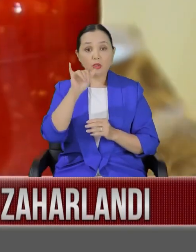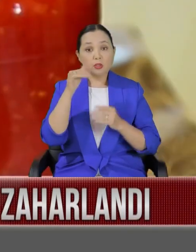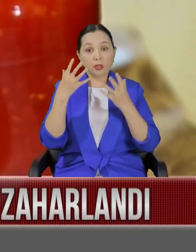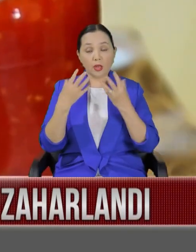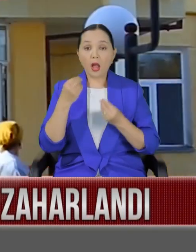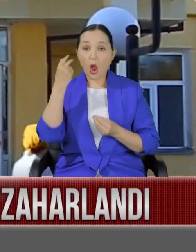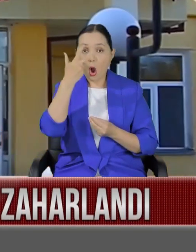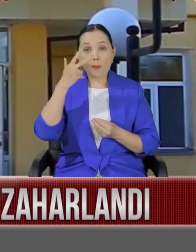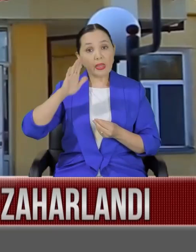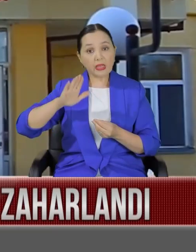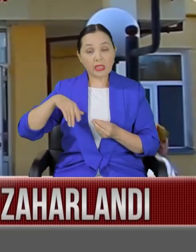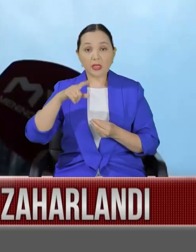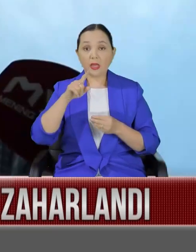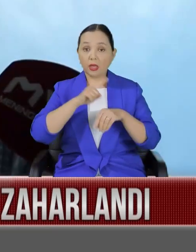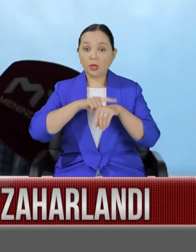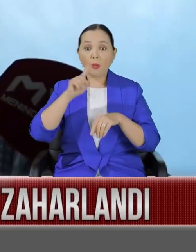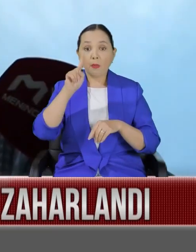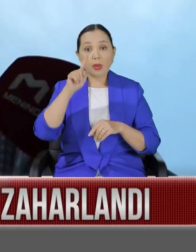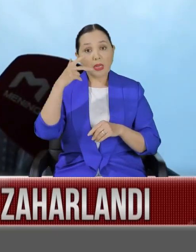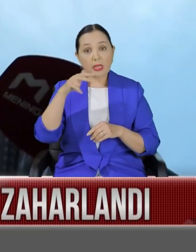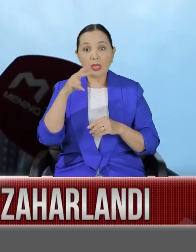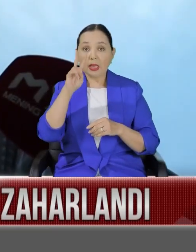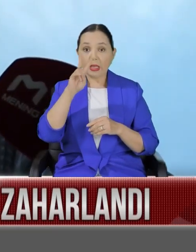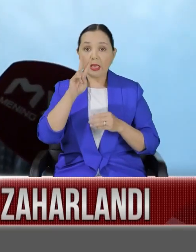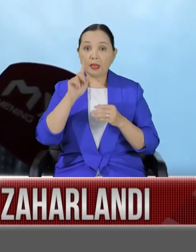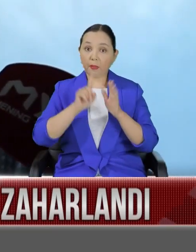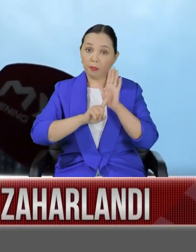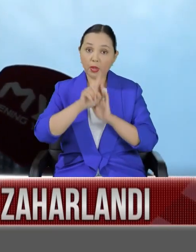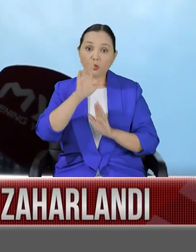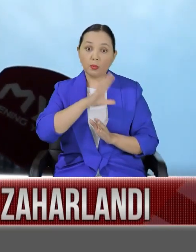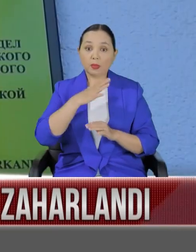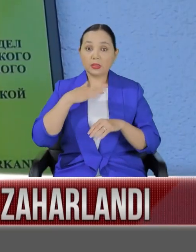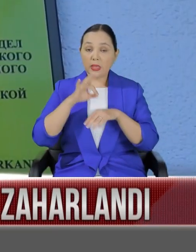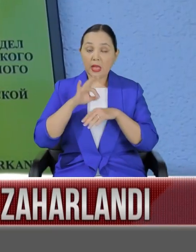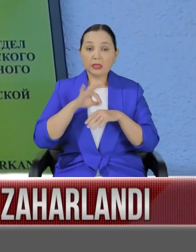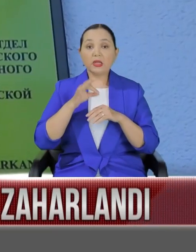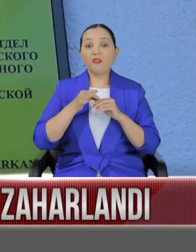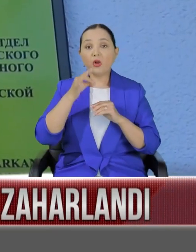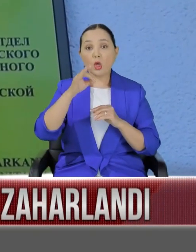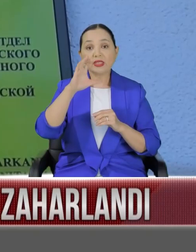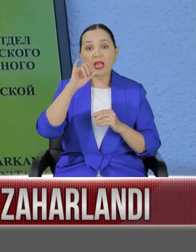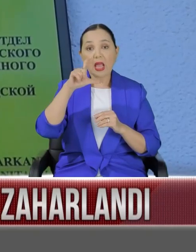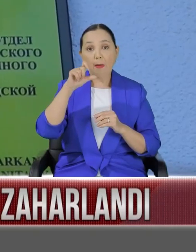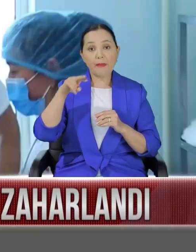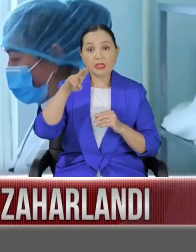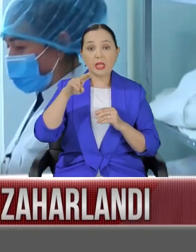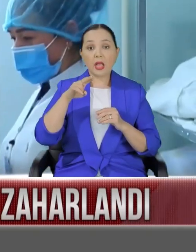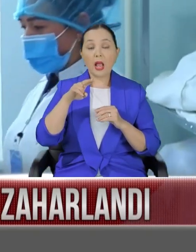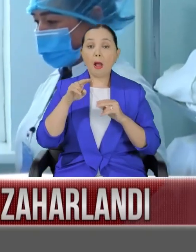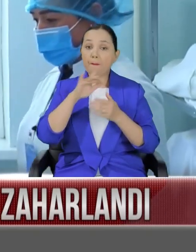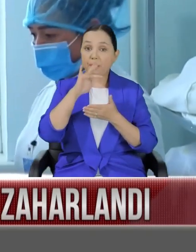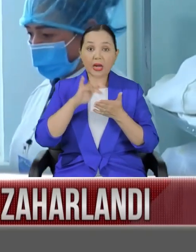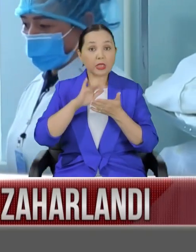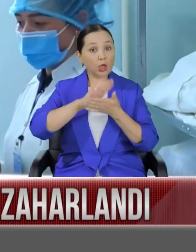kuni abitdan keyin soat 1:30-2 larda boshlanyapti bizda kasallik. Viloyat sanitariya epidemiologik osoyishtalik